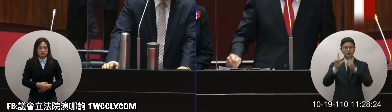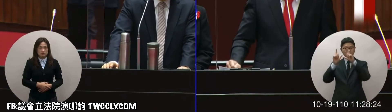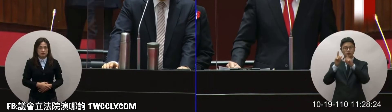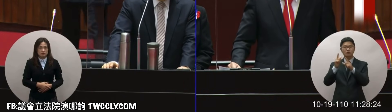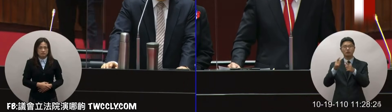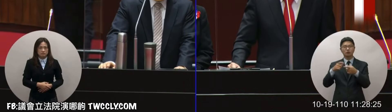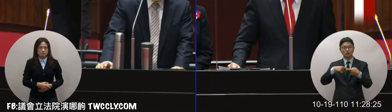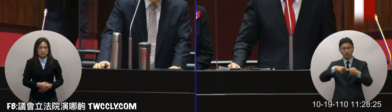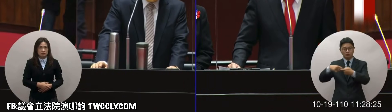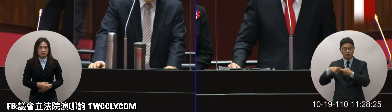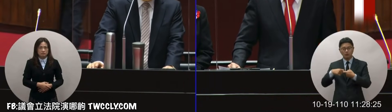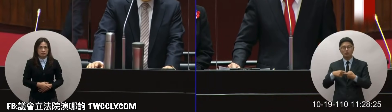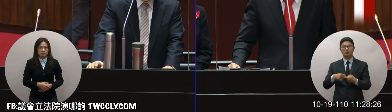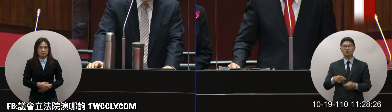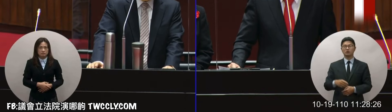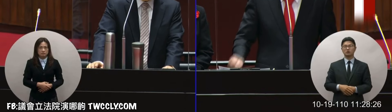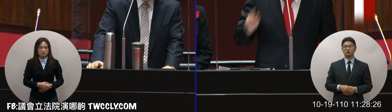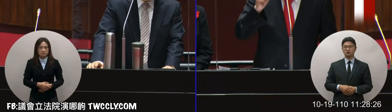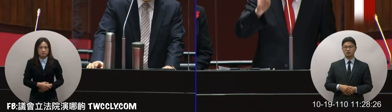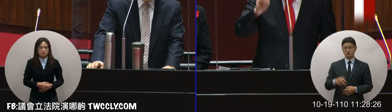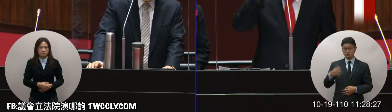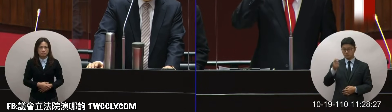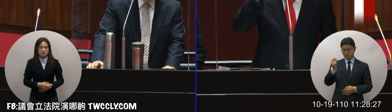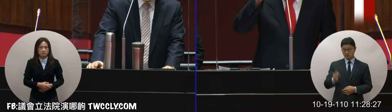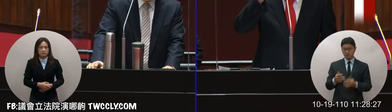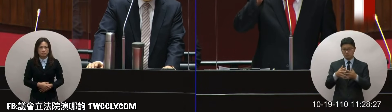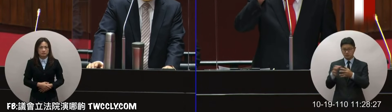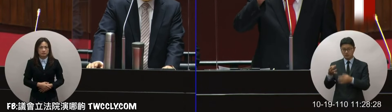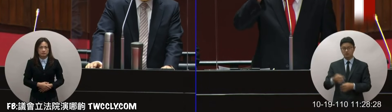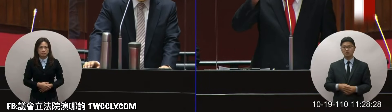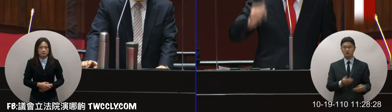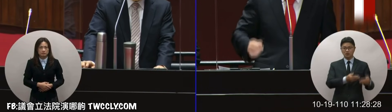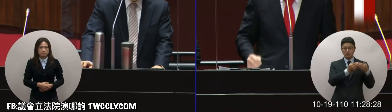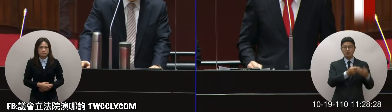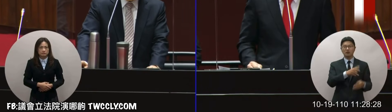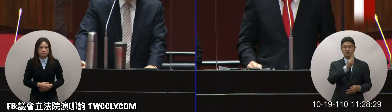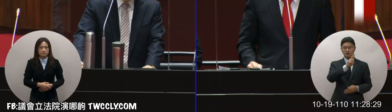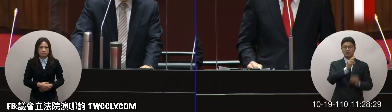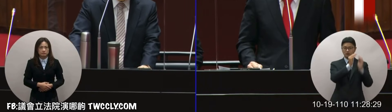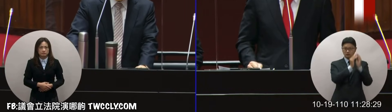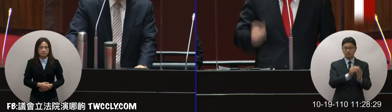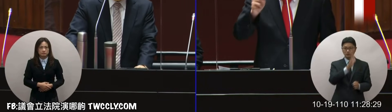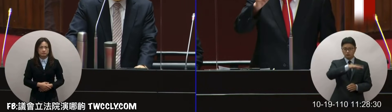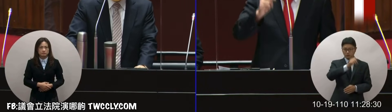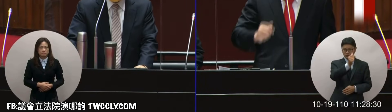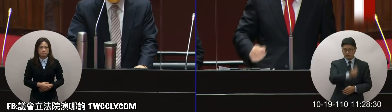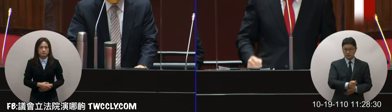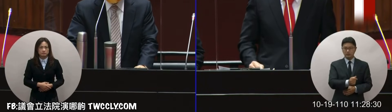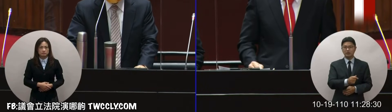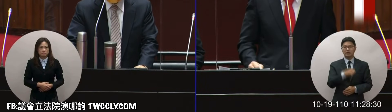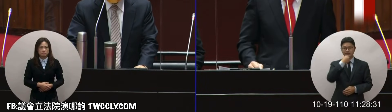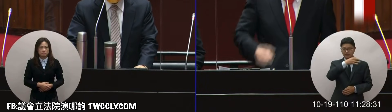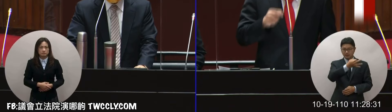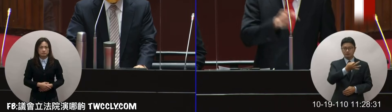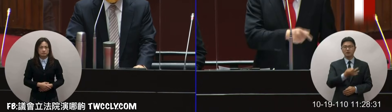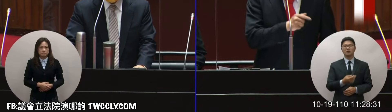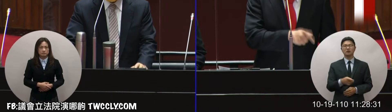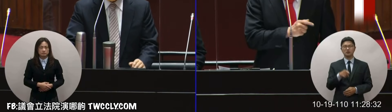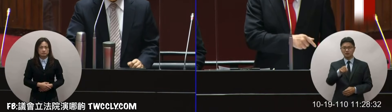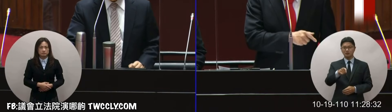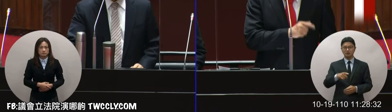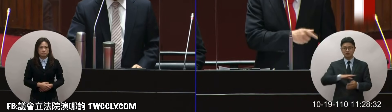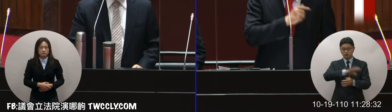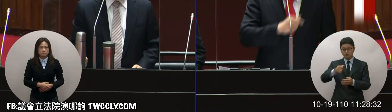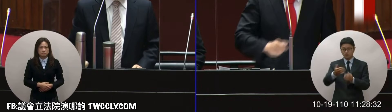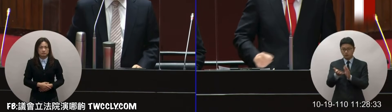超170几亿美金，对大陆出超2兆5000亿台币，比你的总预算还要多。对